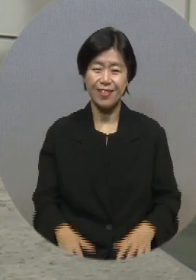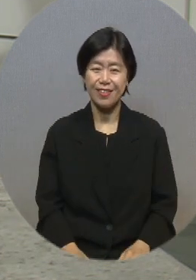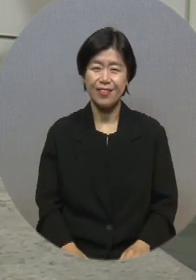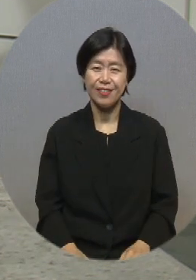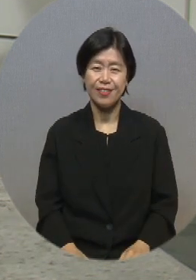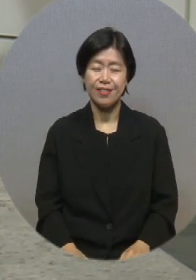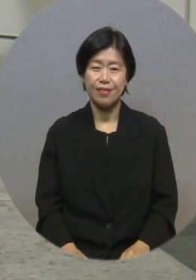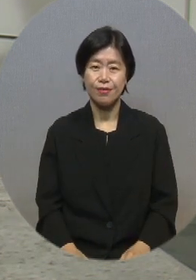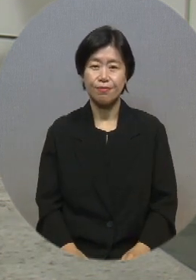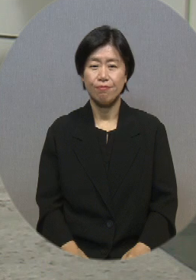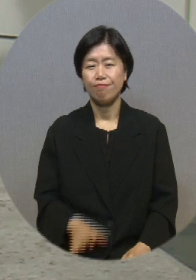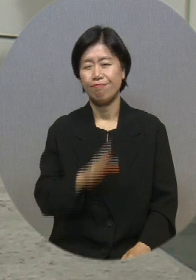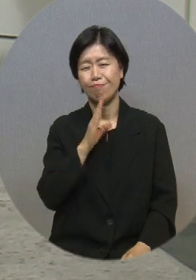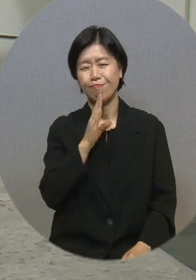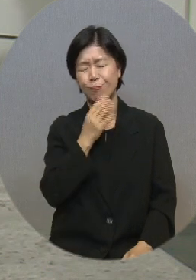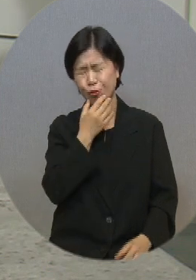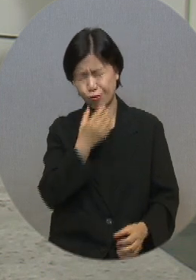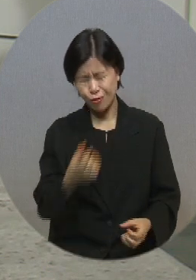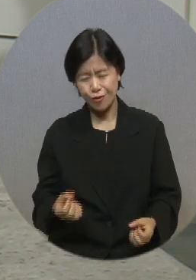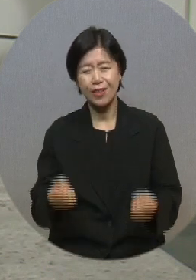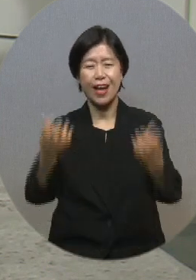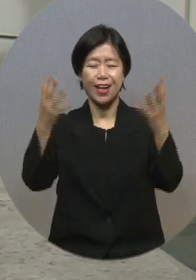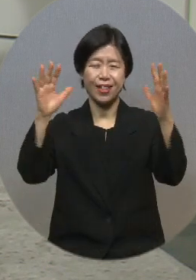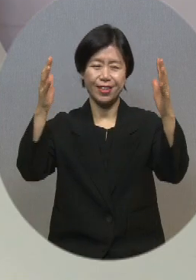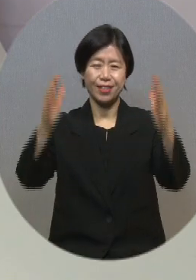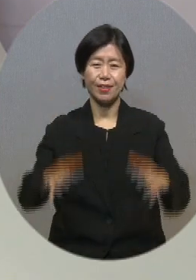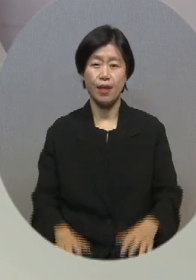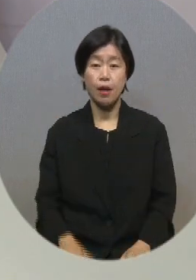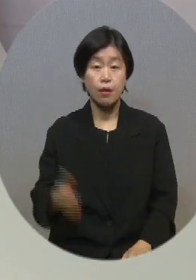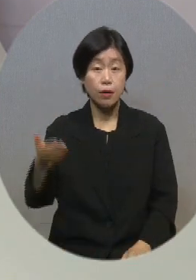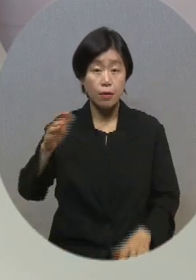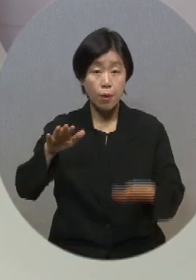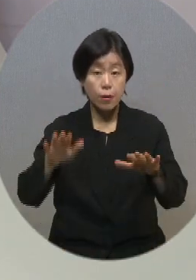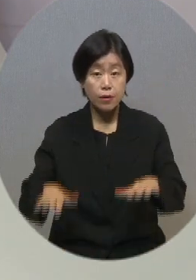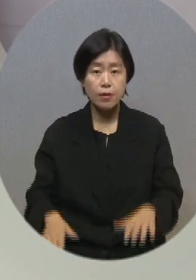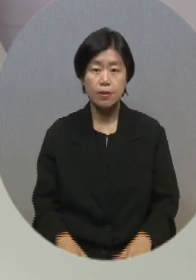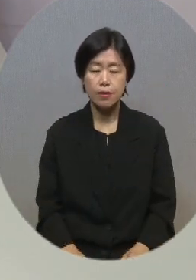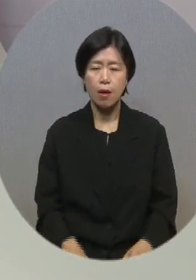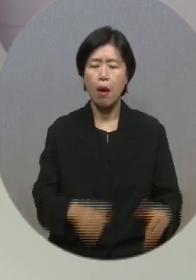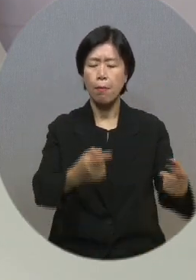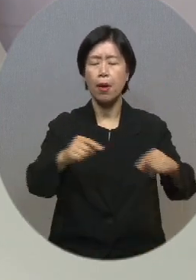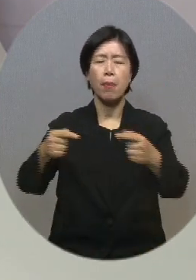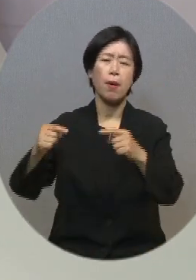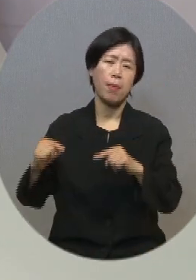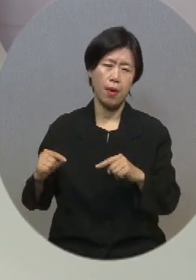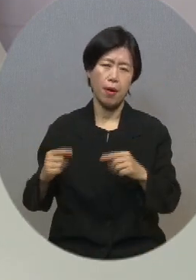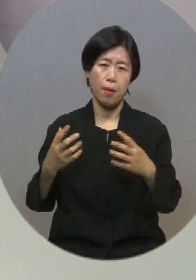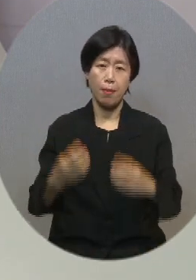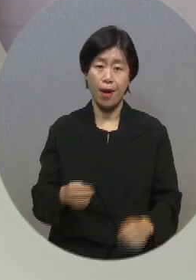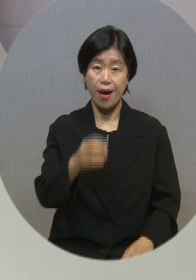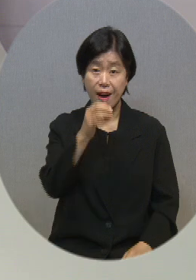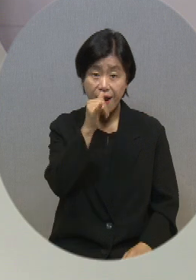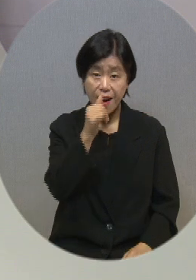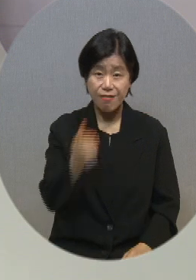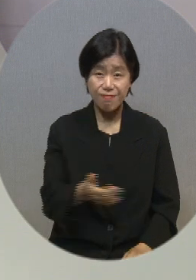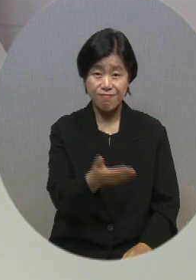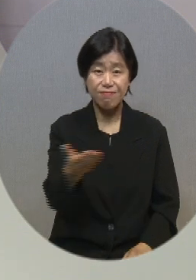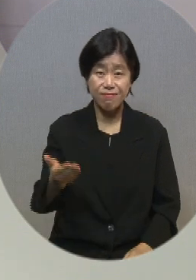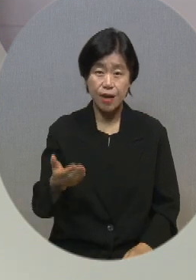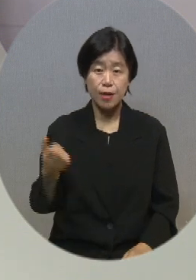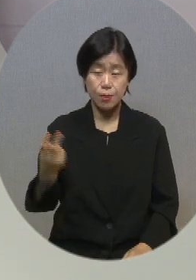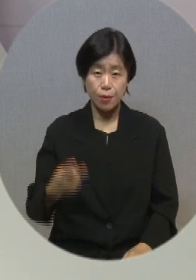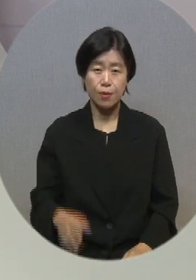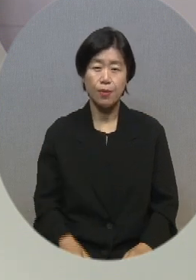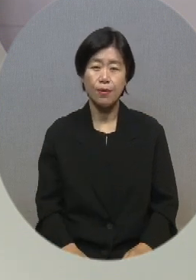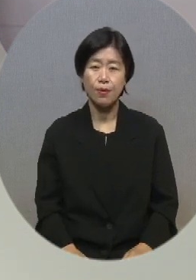네. 아, 축하드립니다. 정말 좋습니다. 그런데 오늘 시간을 내서 노래도 불러주시고 웃음과 감동도 주시고 또 우리와 함께 이